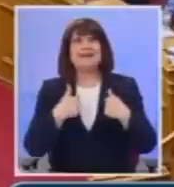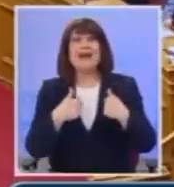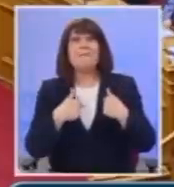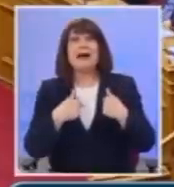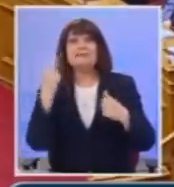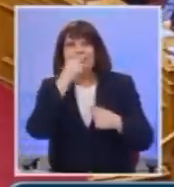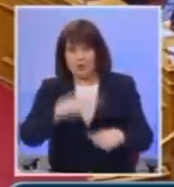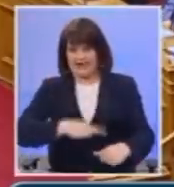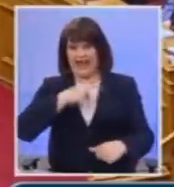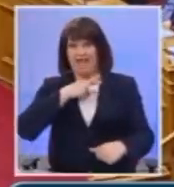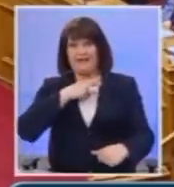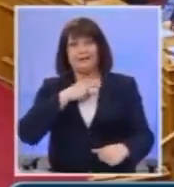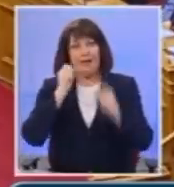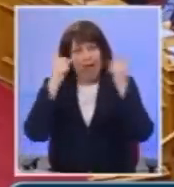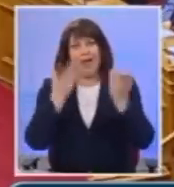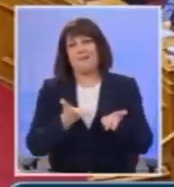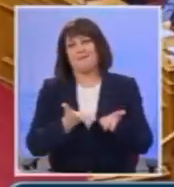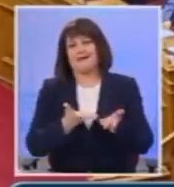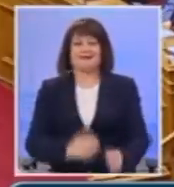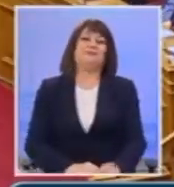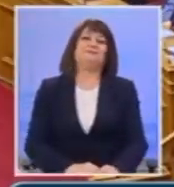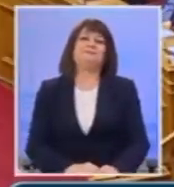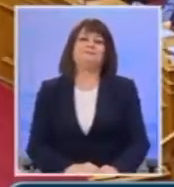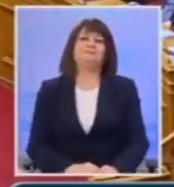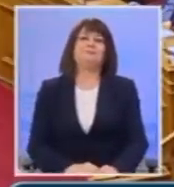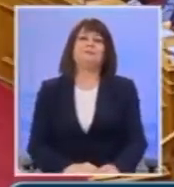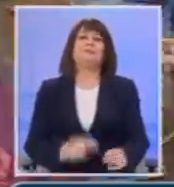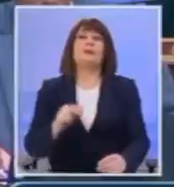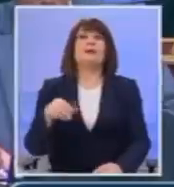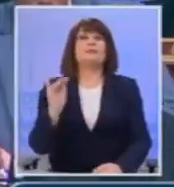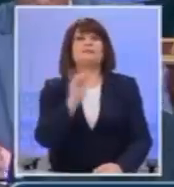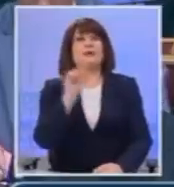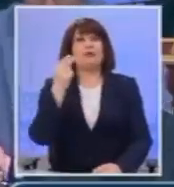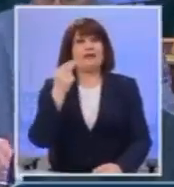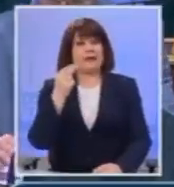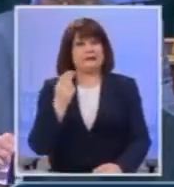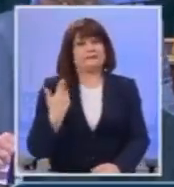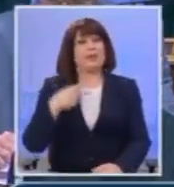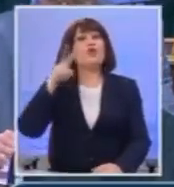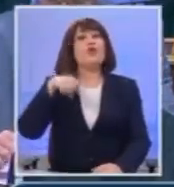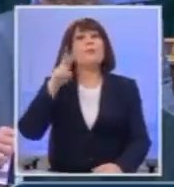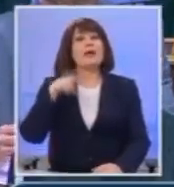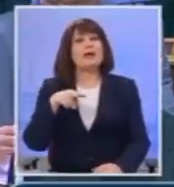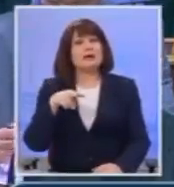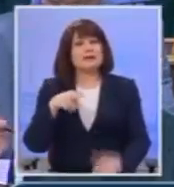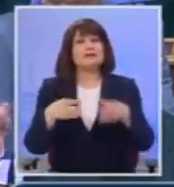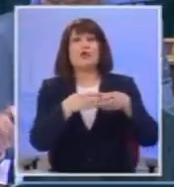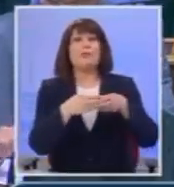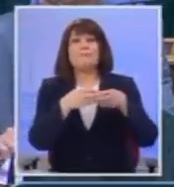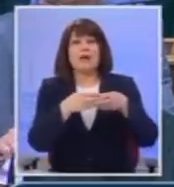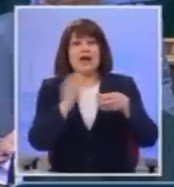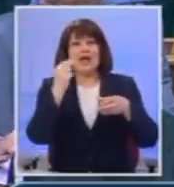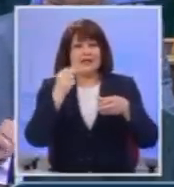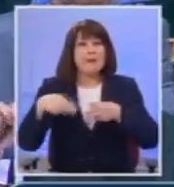γι' αυτό το λέω. Λοιπόν, κύριοι συνάδελφοι, όπως ξέρετε, πριν από 2 μέρες η κοινοβουλευτική ομάδα του ποταμιού πήγε στους